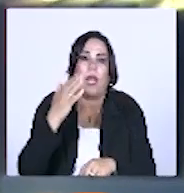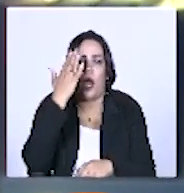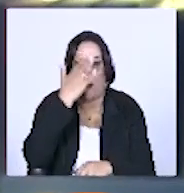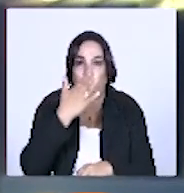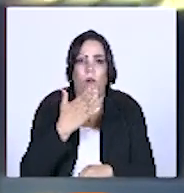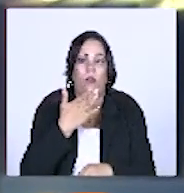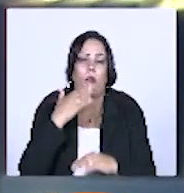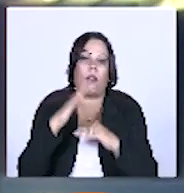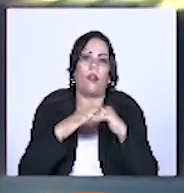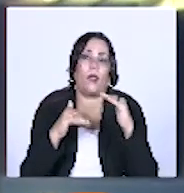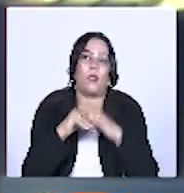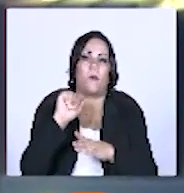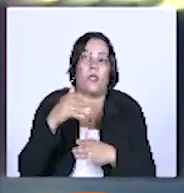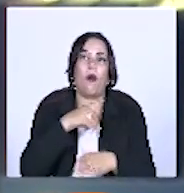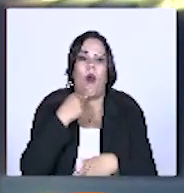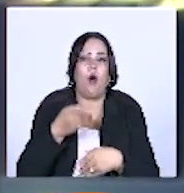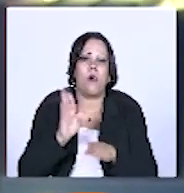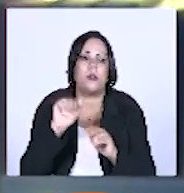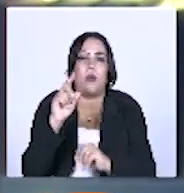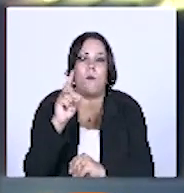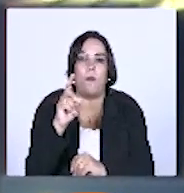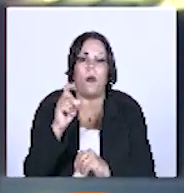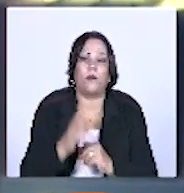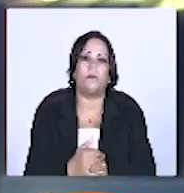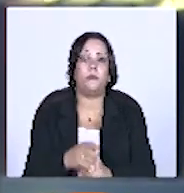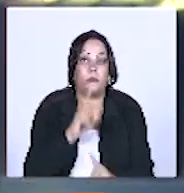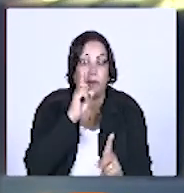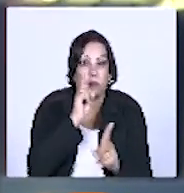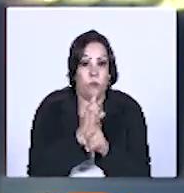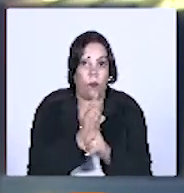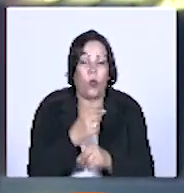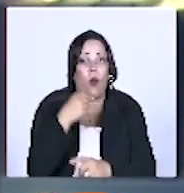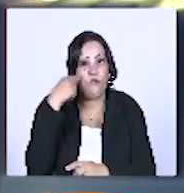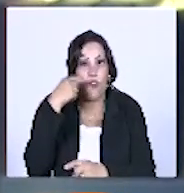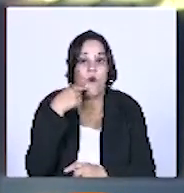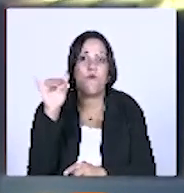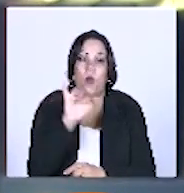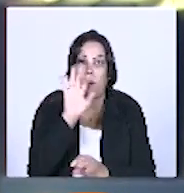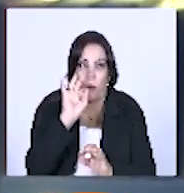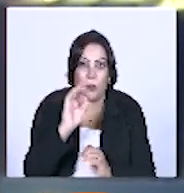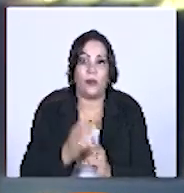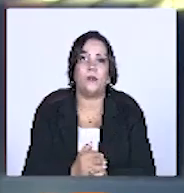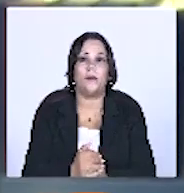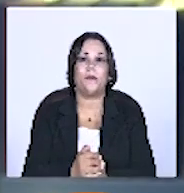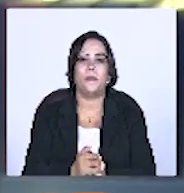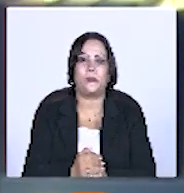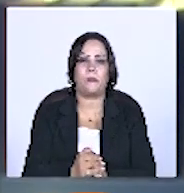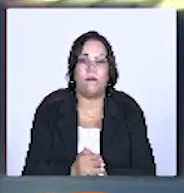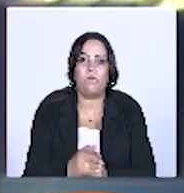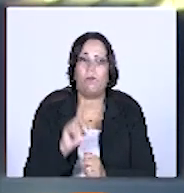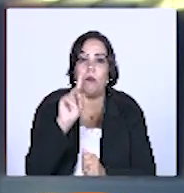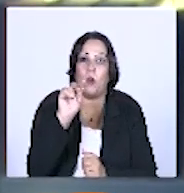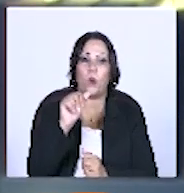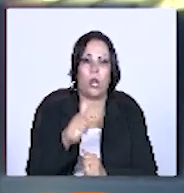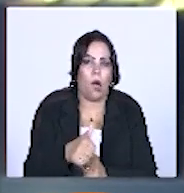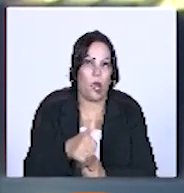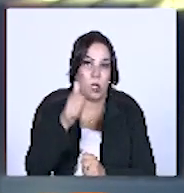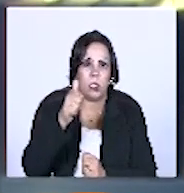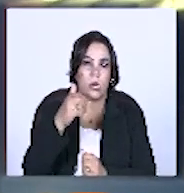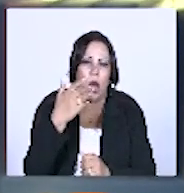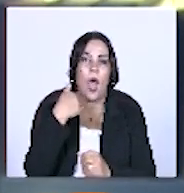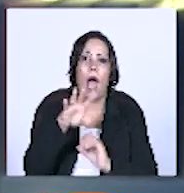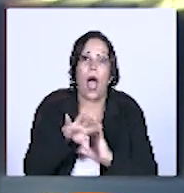الامور الخاصه بالمياه اللقاء انا في راي انه لقاء مهم جيد ان